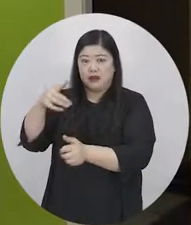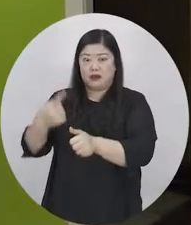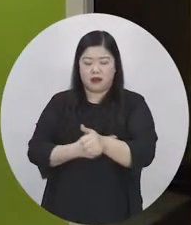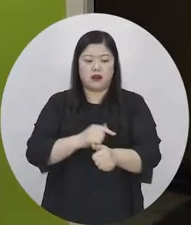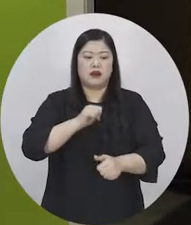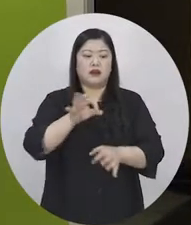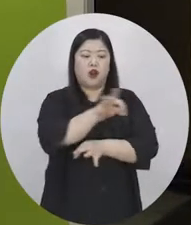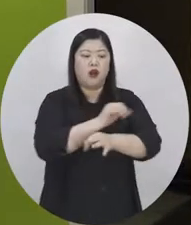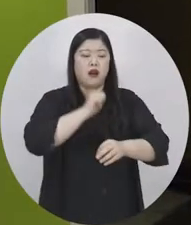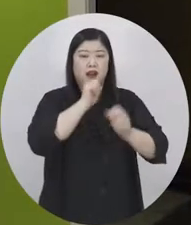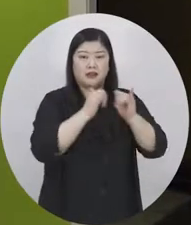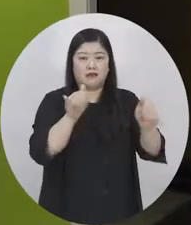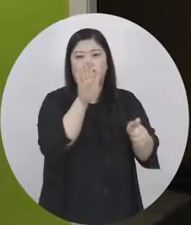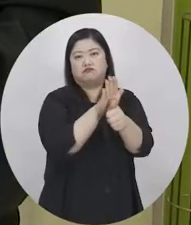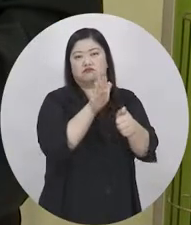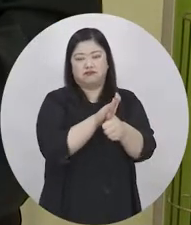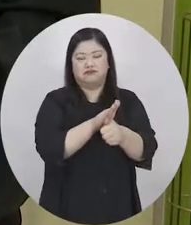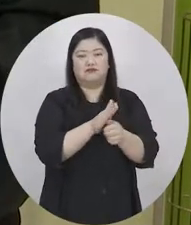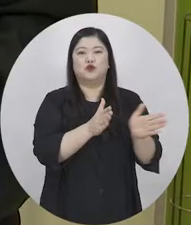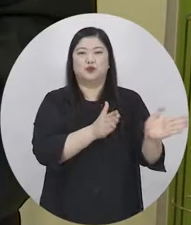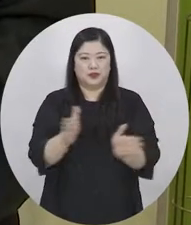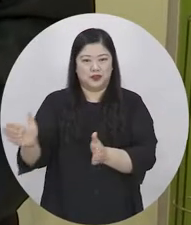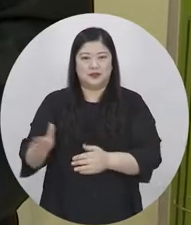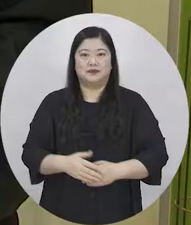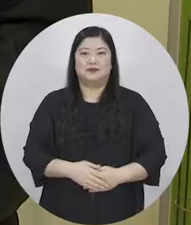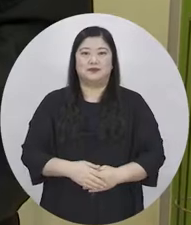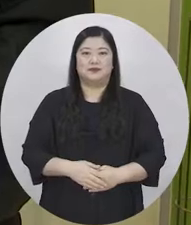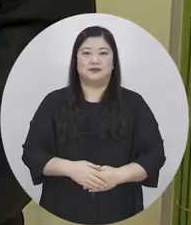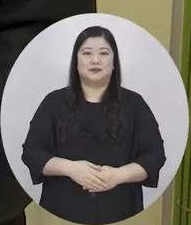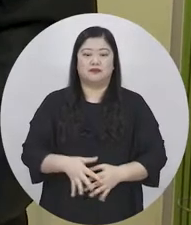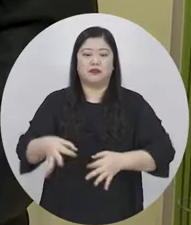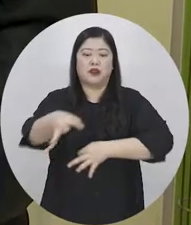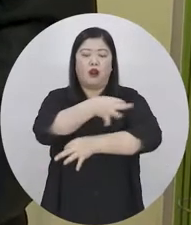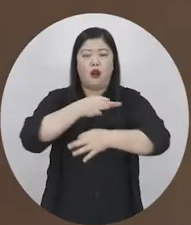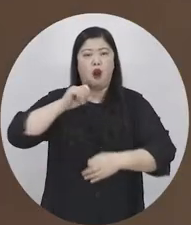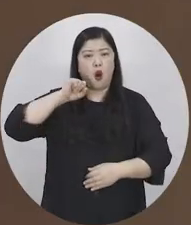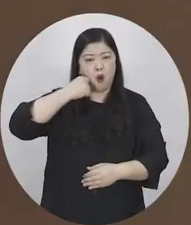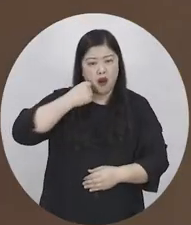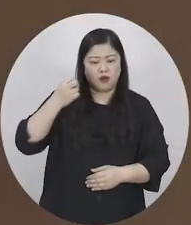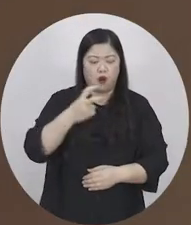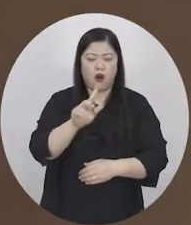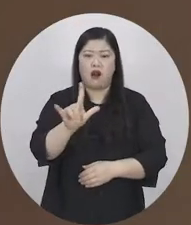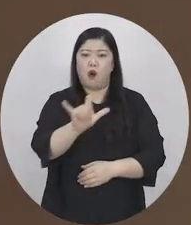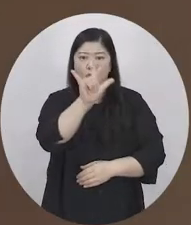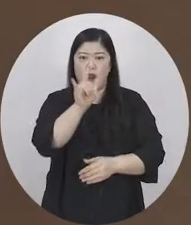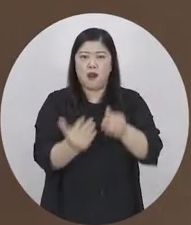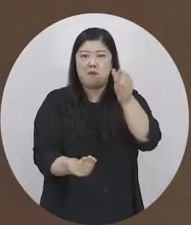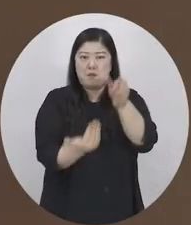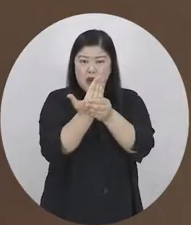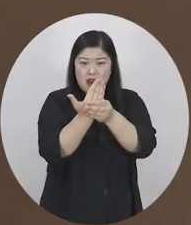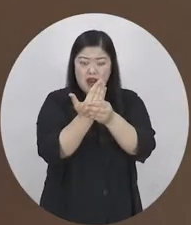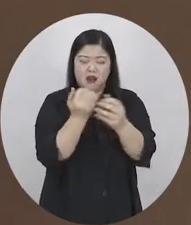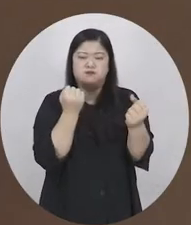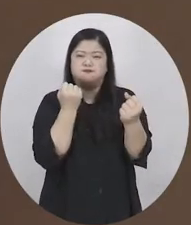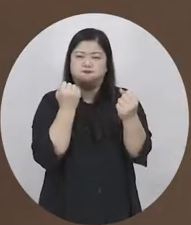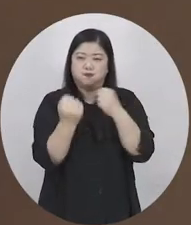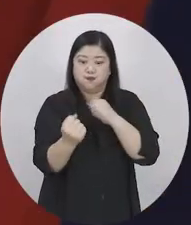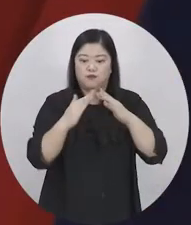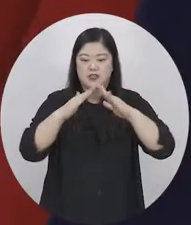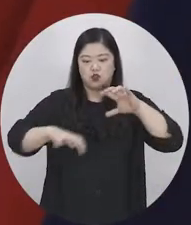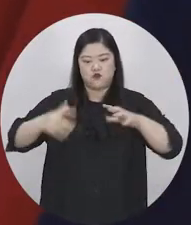따뜻한 겨울나기를 도울 수 있었습니다. 한편 강서구는 어려운 경제 상황과 코로나19 팬데믹